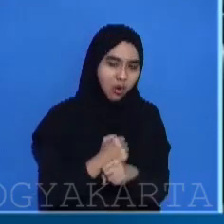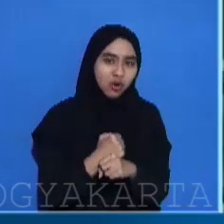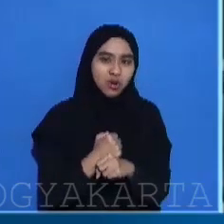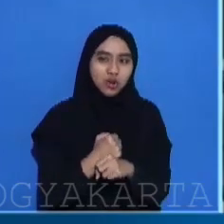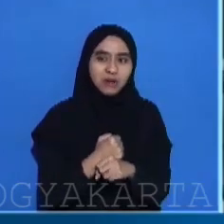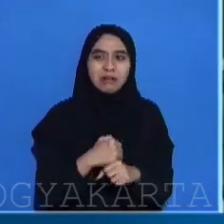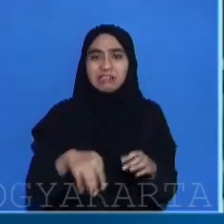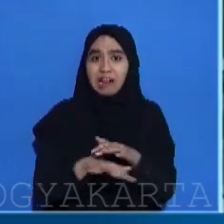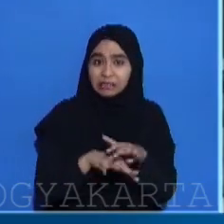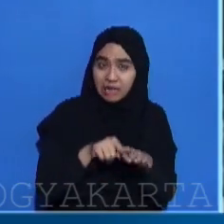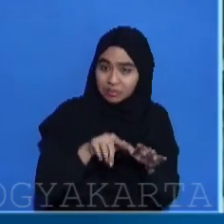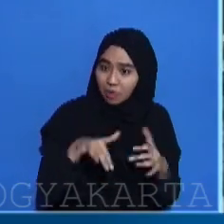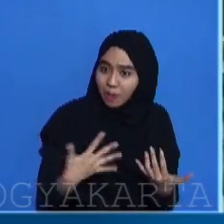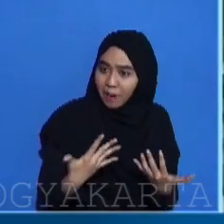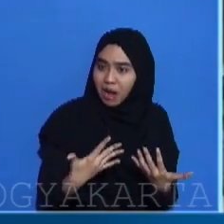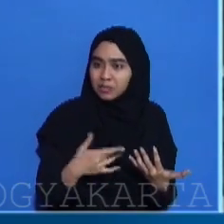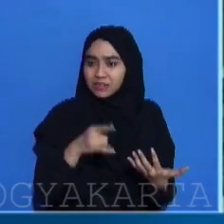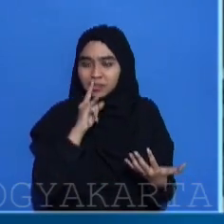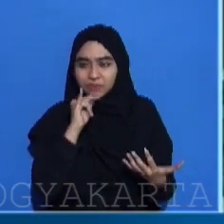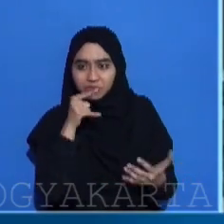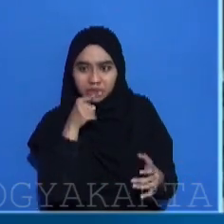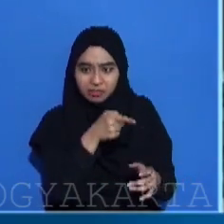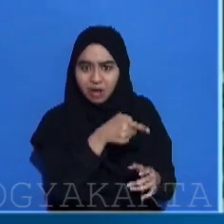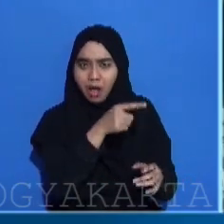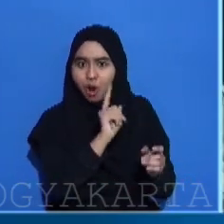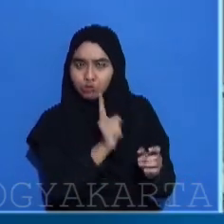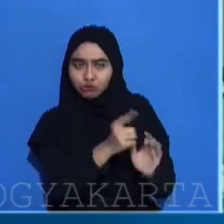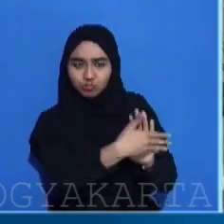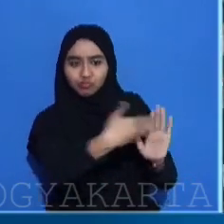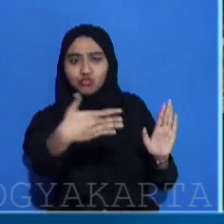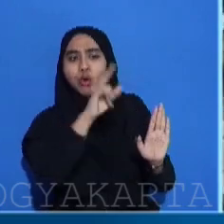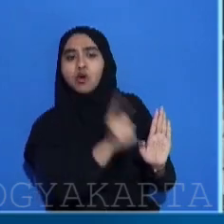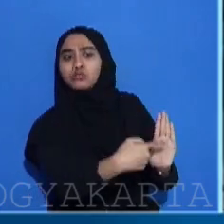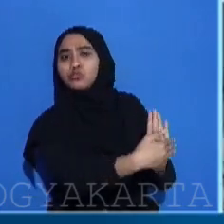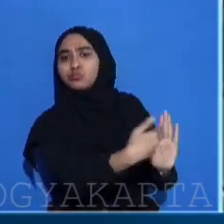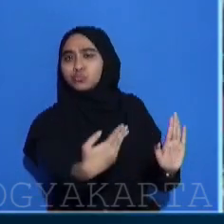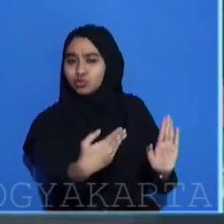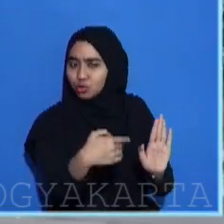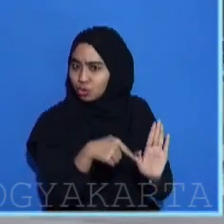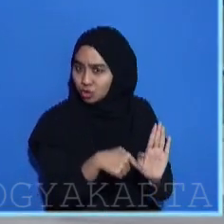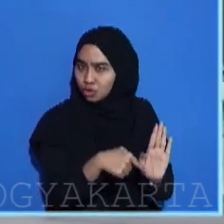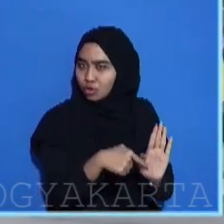masyarakat padukuhan kerjo 2 Menuntut Dukuh untuk mundur dari jabatannya sebagai kepala